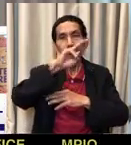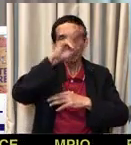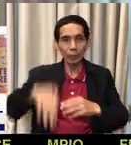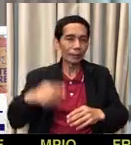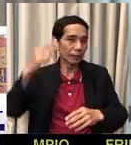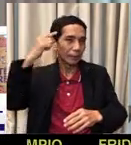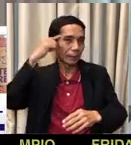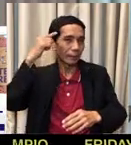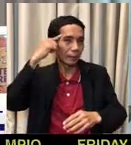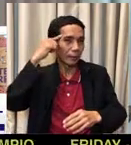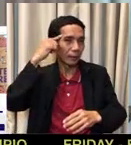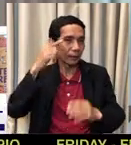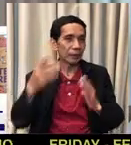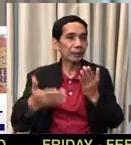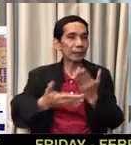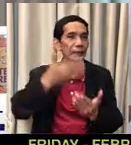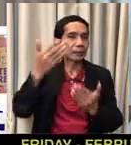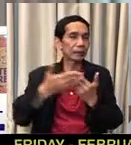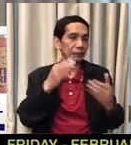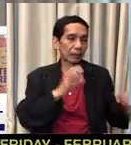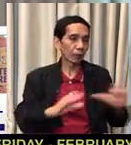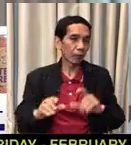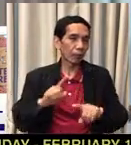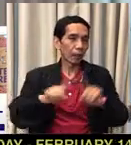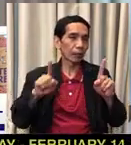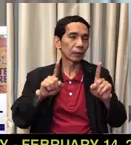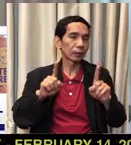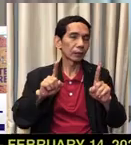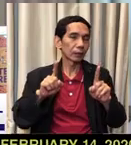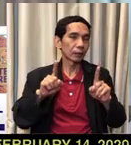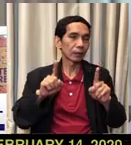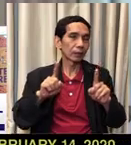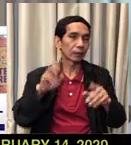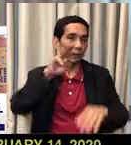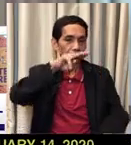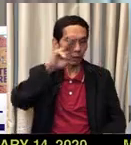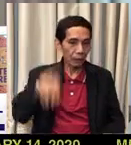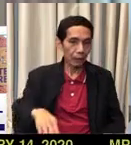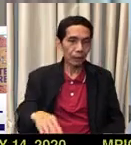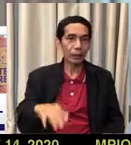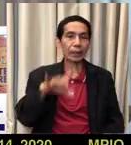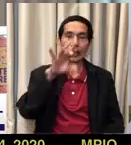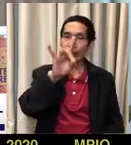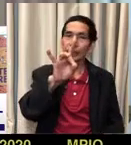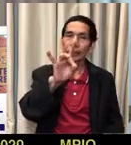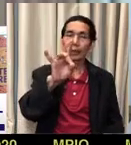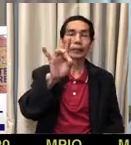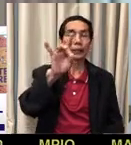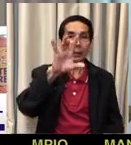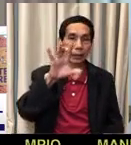Pag-isipin nyo, ito madali lang gawin. Ano? Pero ito po, ang Maynila po is